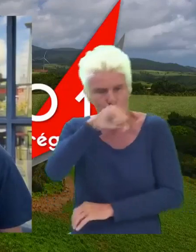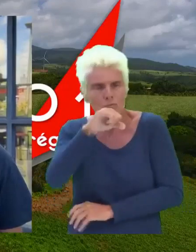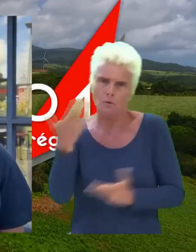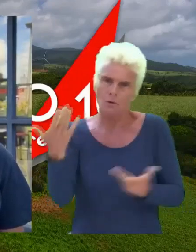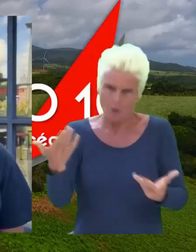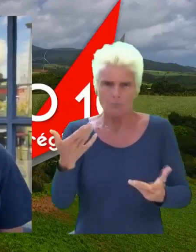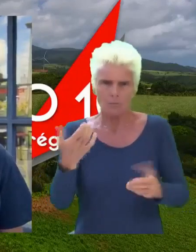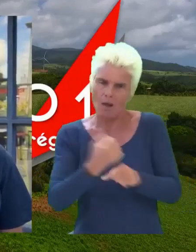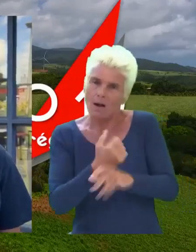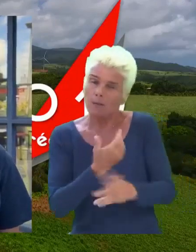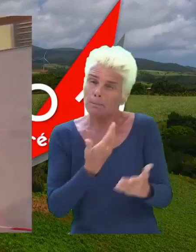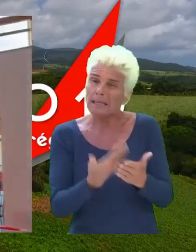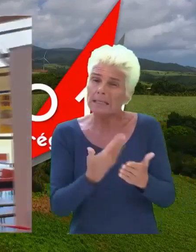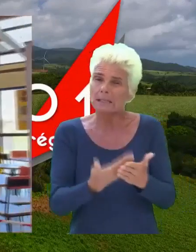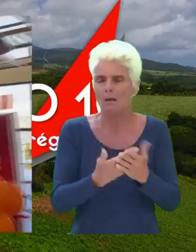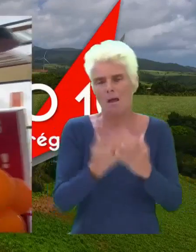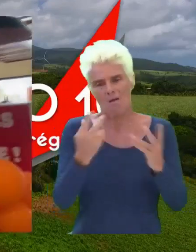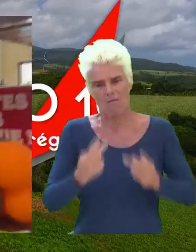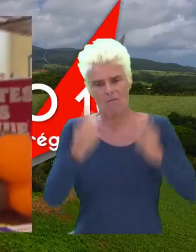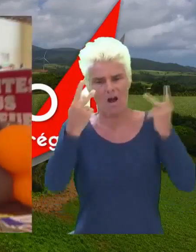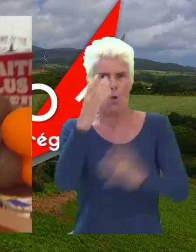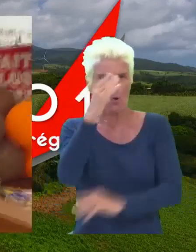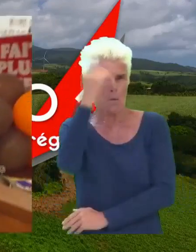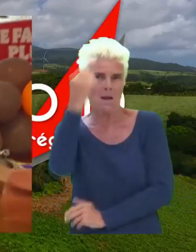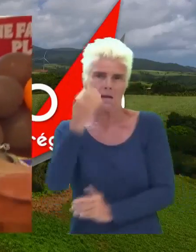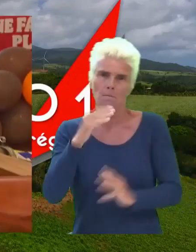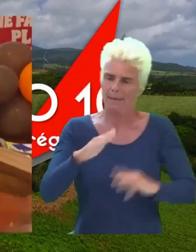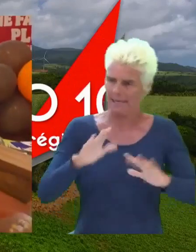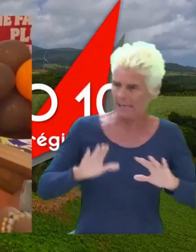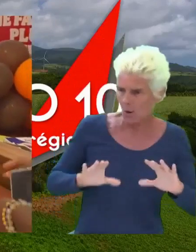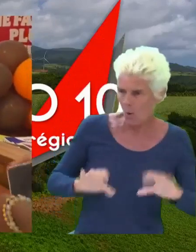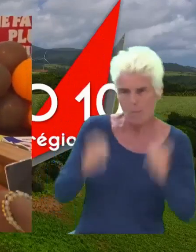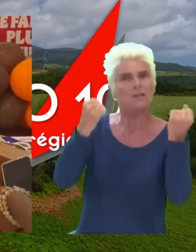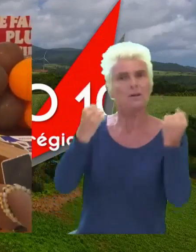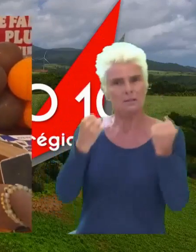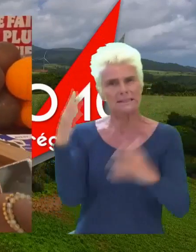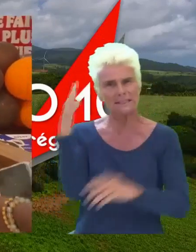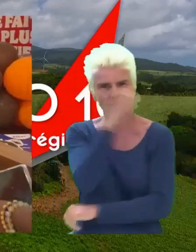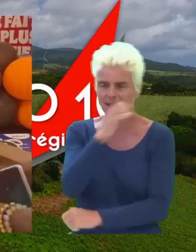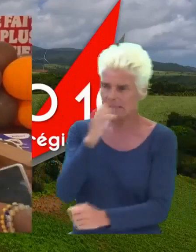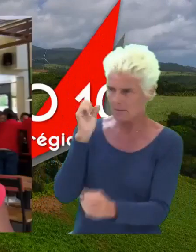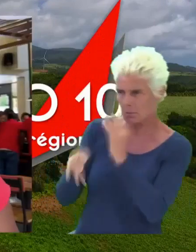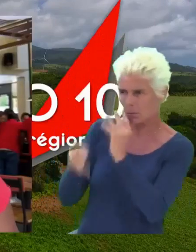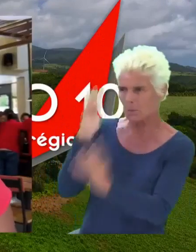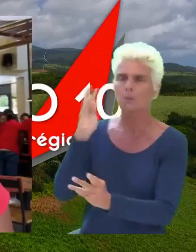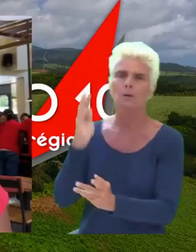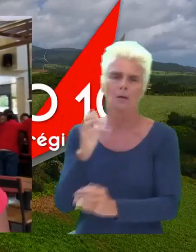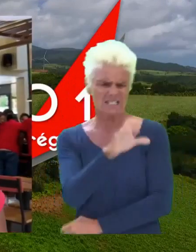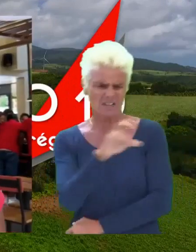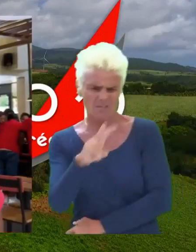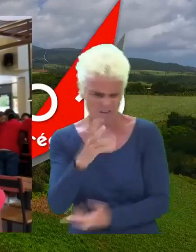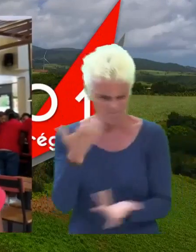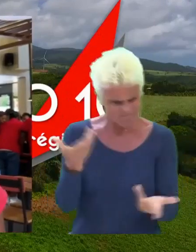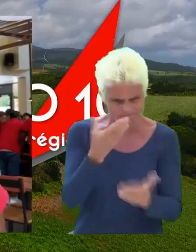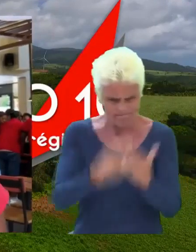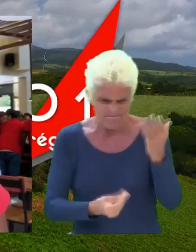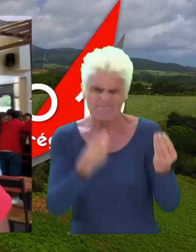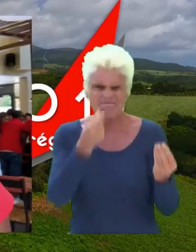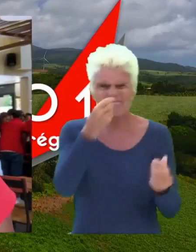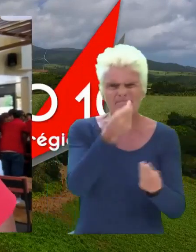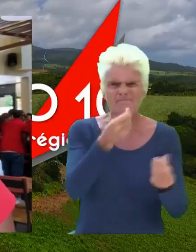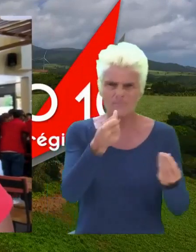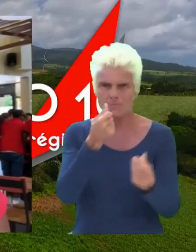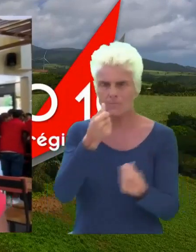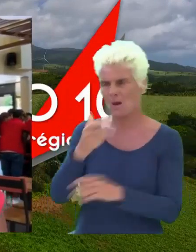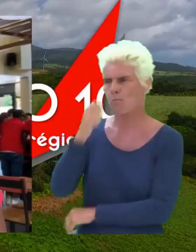sont sont des valeurs des enfin des compétences qui sont difficiles à décellerer directement sur un CV l'objectif c'était de recruter les personnes de